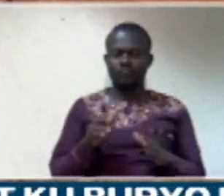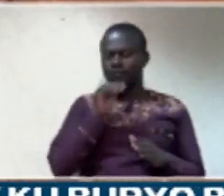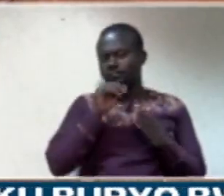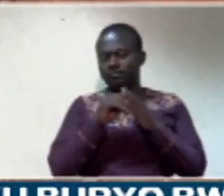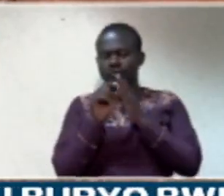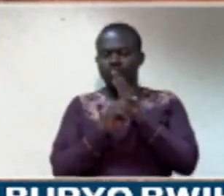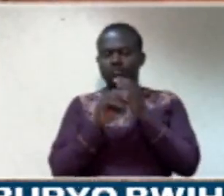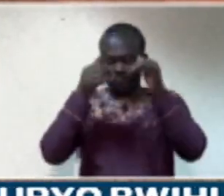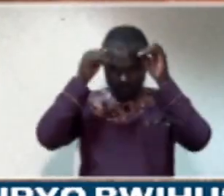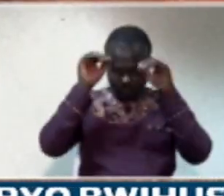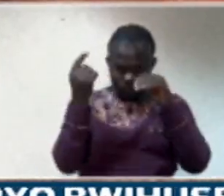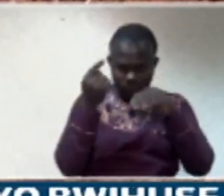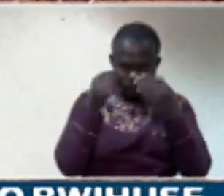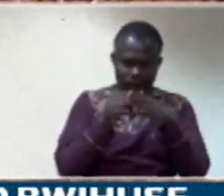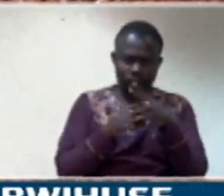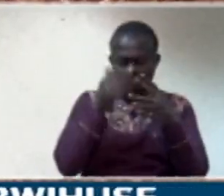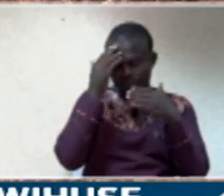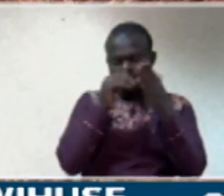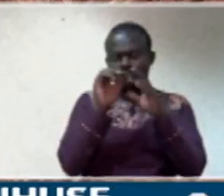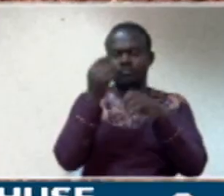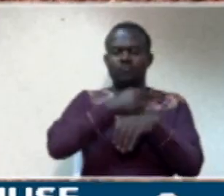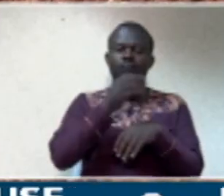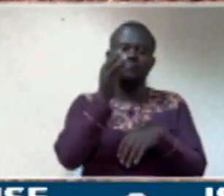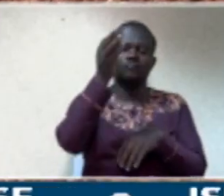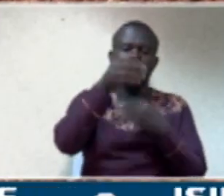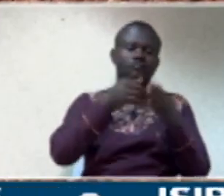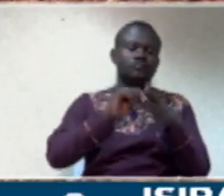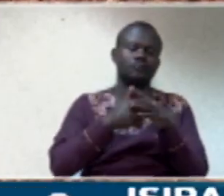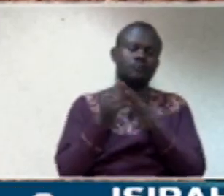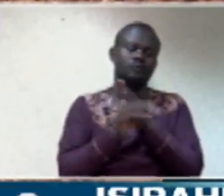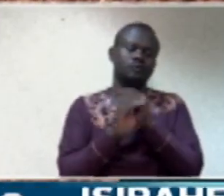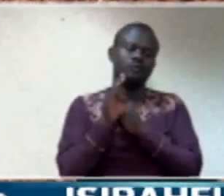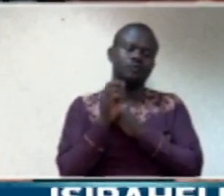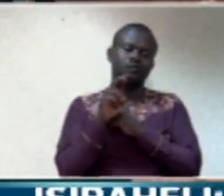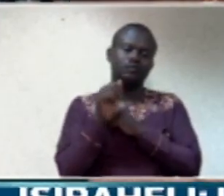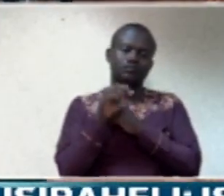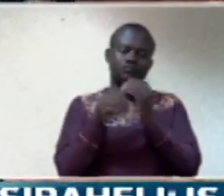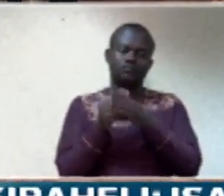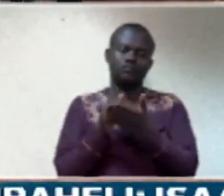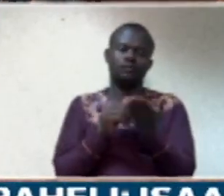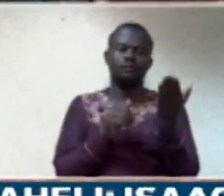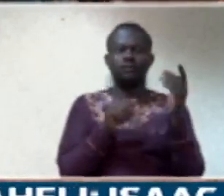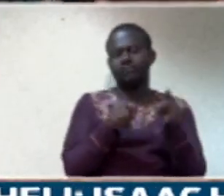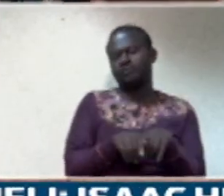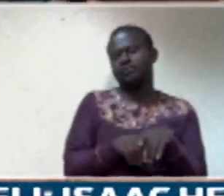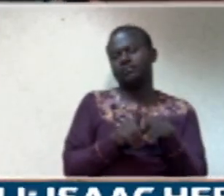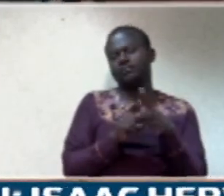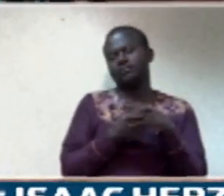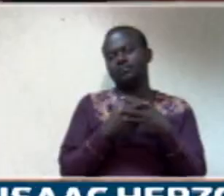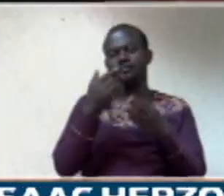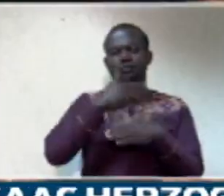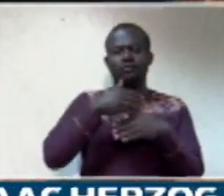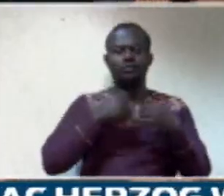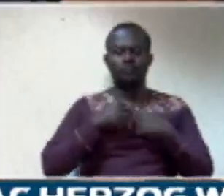ka Nyagatare gusiga gahunda yatangirijwe kuko mu minsi ishize yanatangijwe mu turere twa Burera na Gicumbi mu ntara y'Amajyaruguru nk'uturere natwo dukora ku mupaka w'u Rwanda